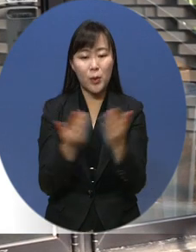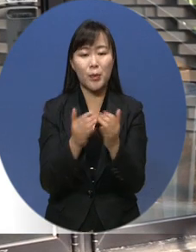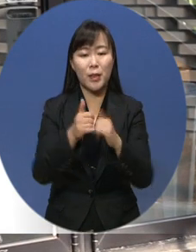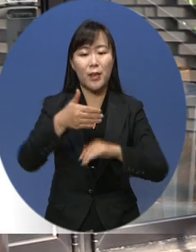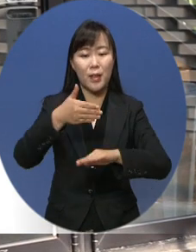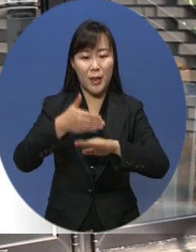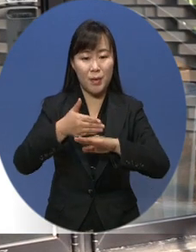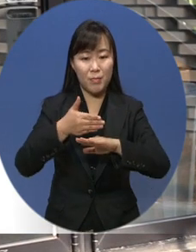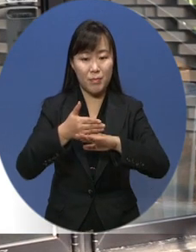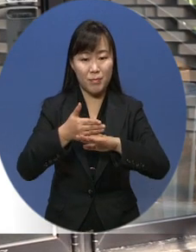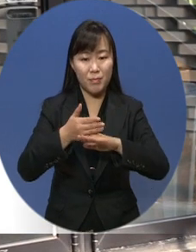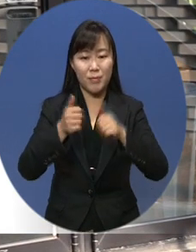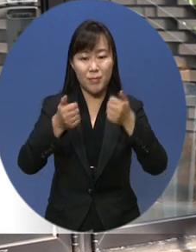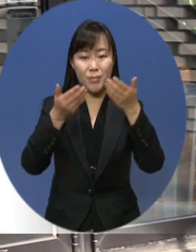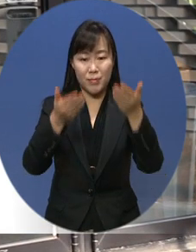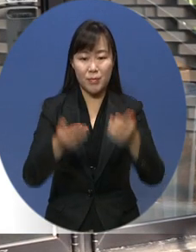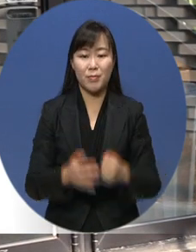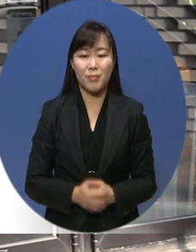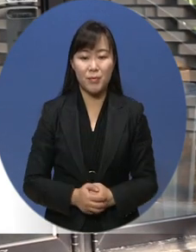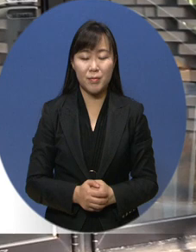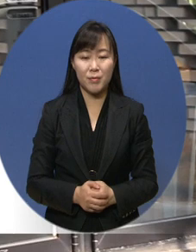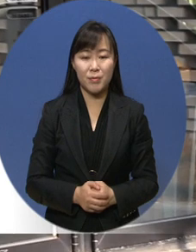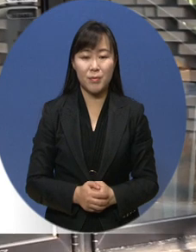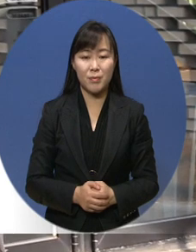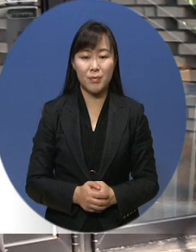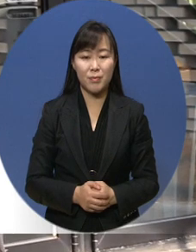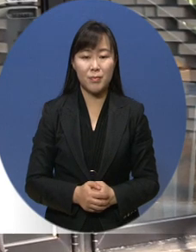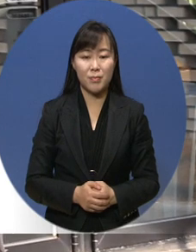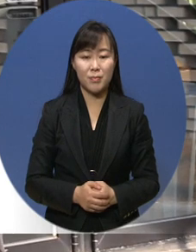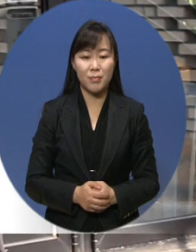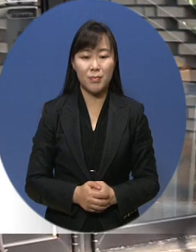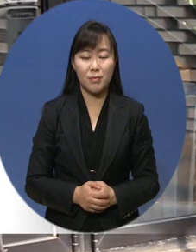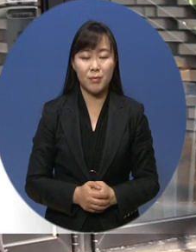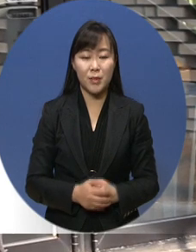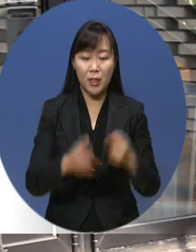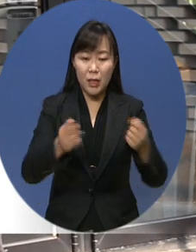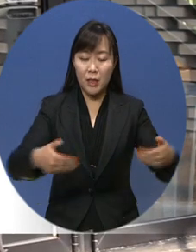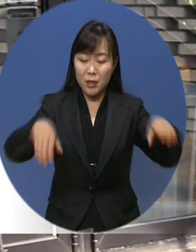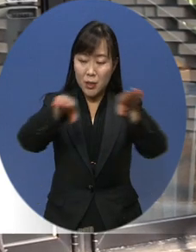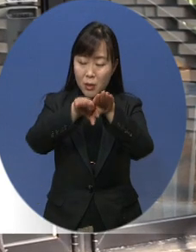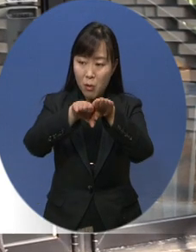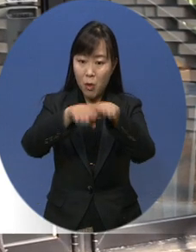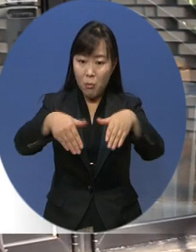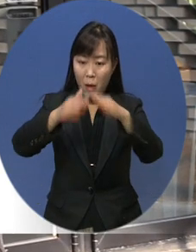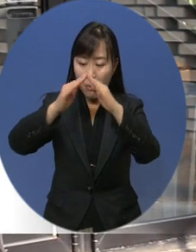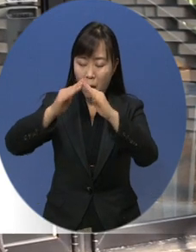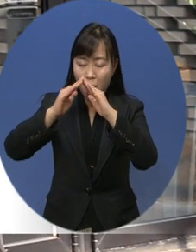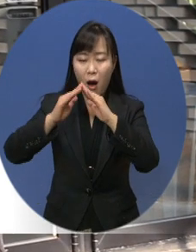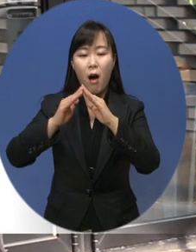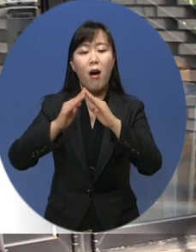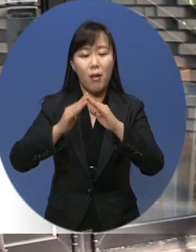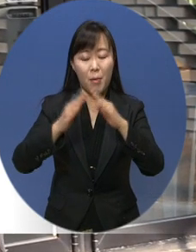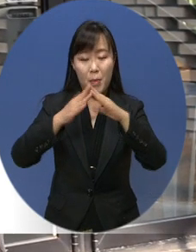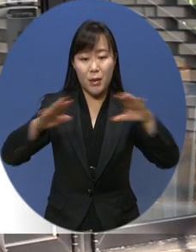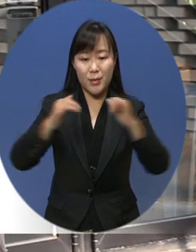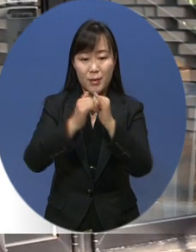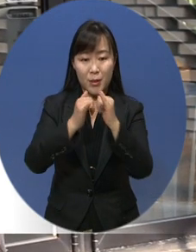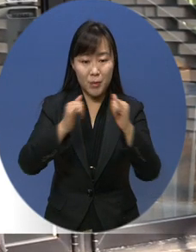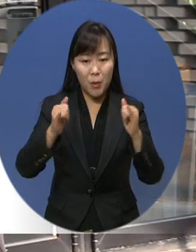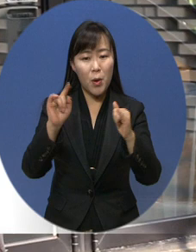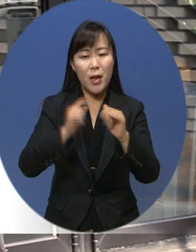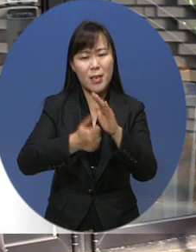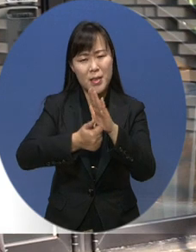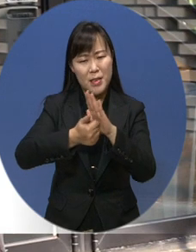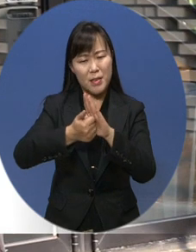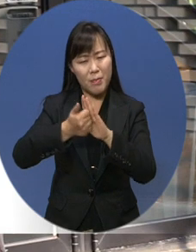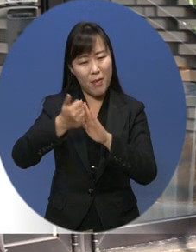분들께 먼저 감사 인사를 드립니다. 이런 시설물이 들어오면서 아무래도 이제 주민들한테